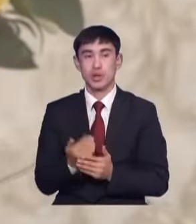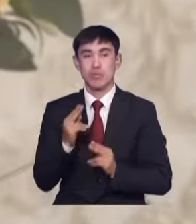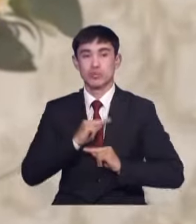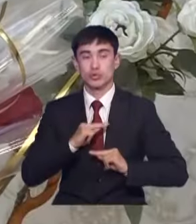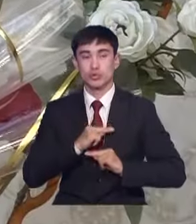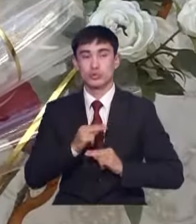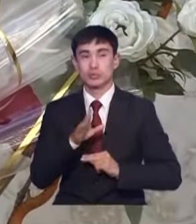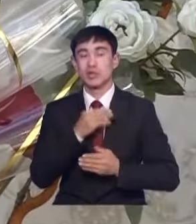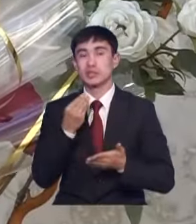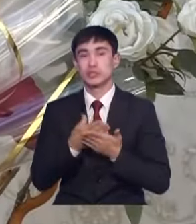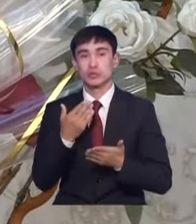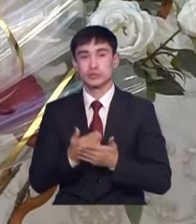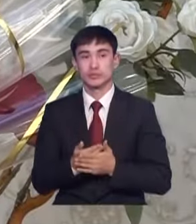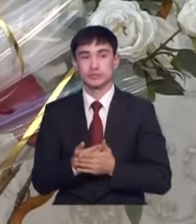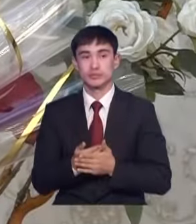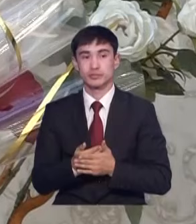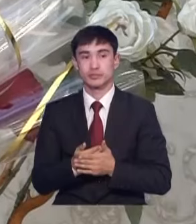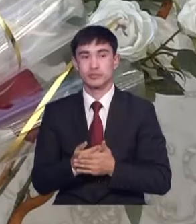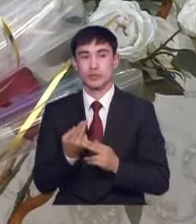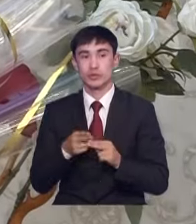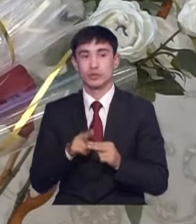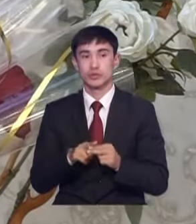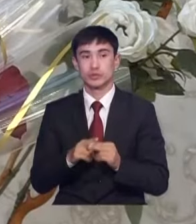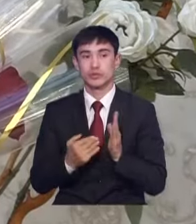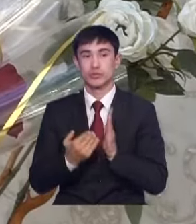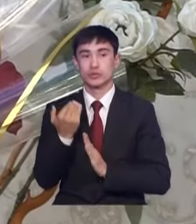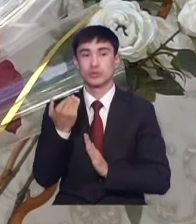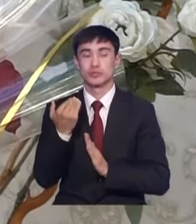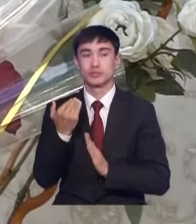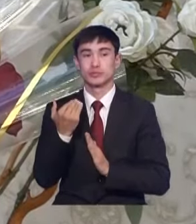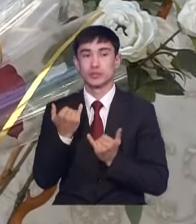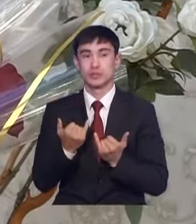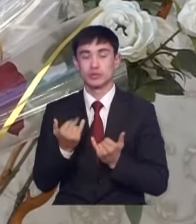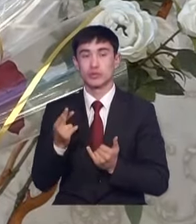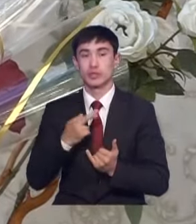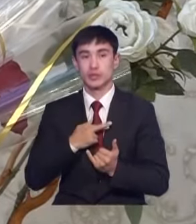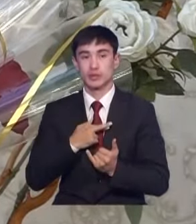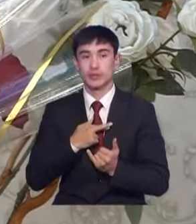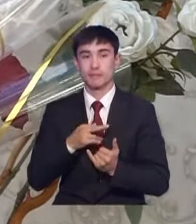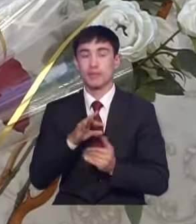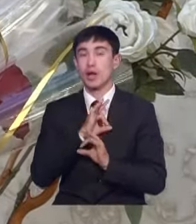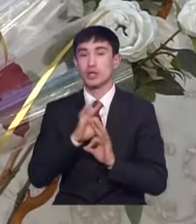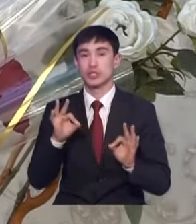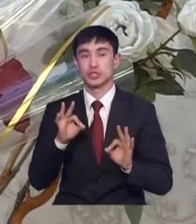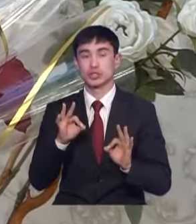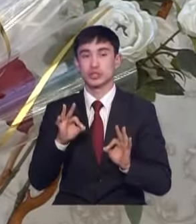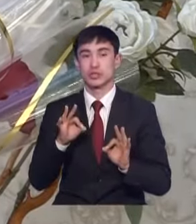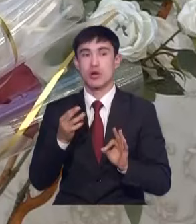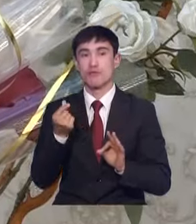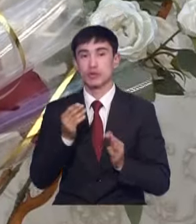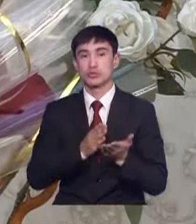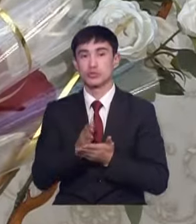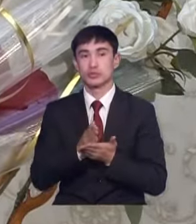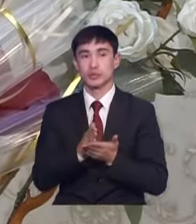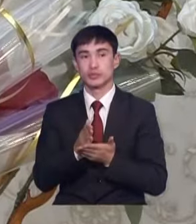труд был оцен очень высоко Сегодня я стала отличницей финансовой